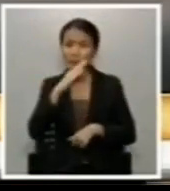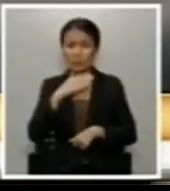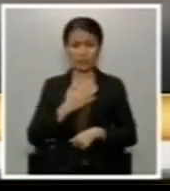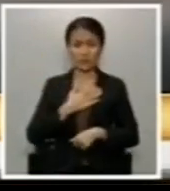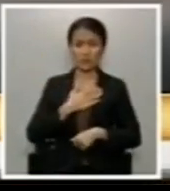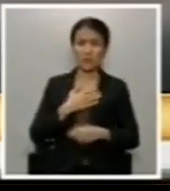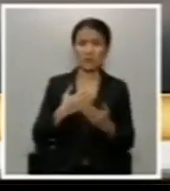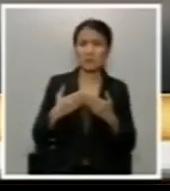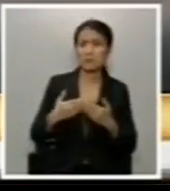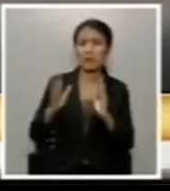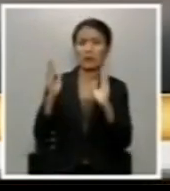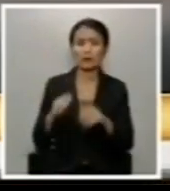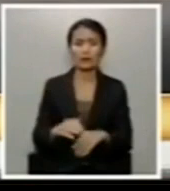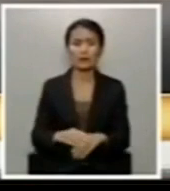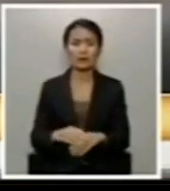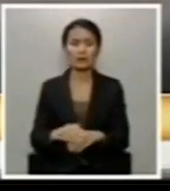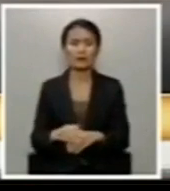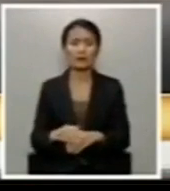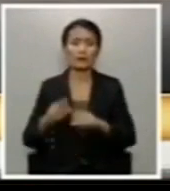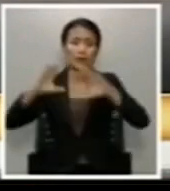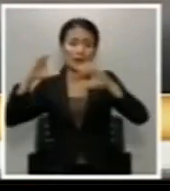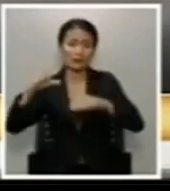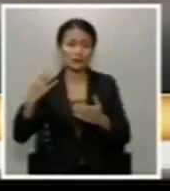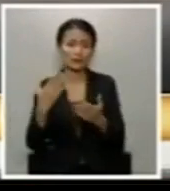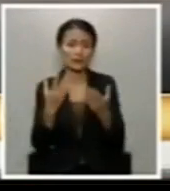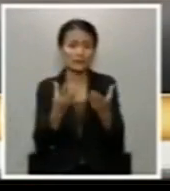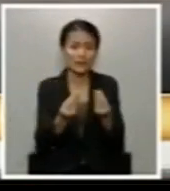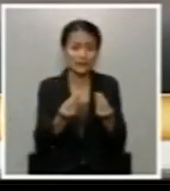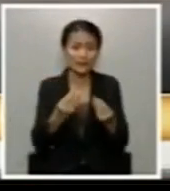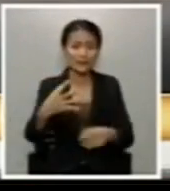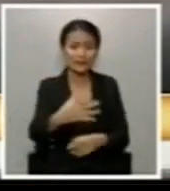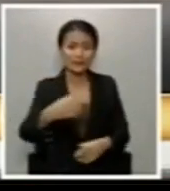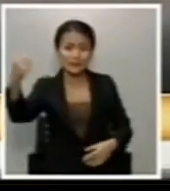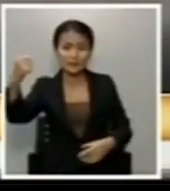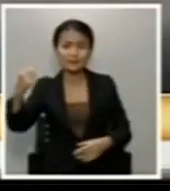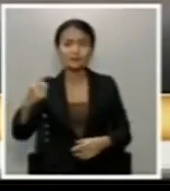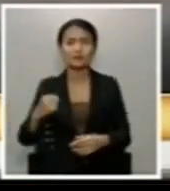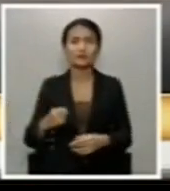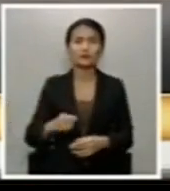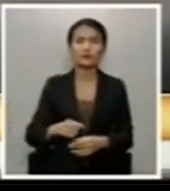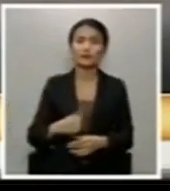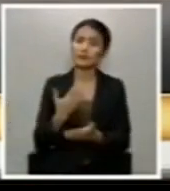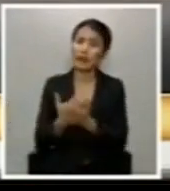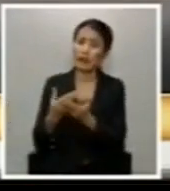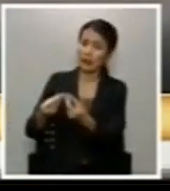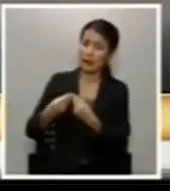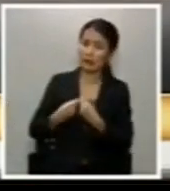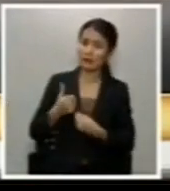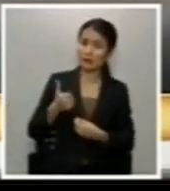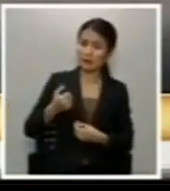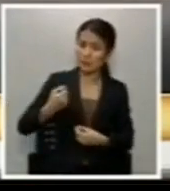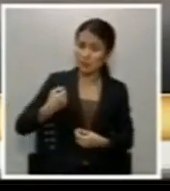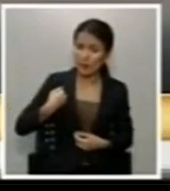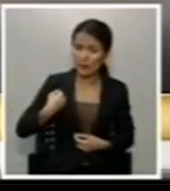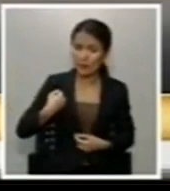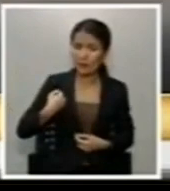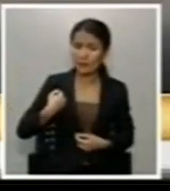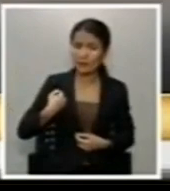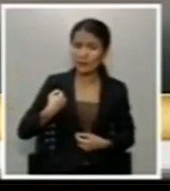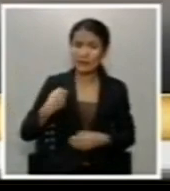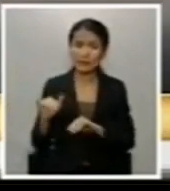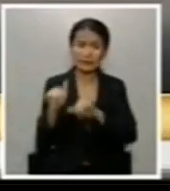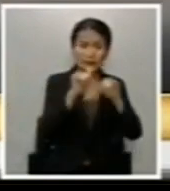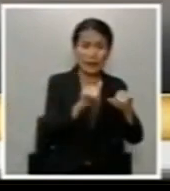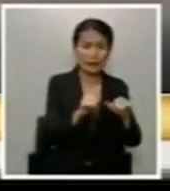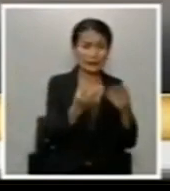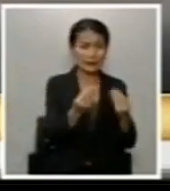ฉันตอบคำถามกับชาวบ้านไม่ได้ว่าคลองไทยจะมาเมื่อไหร่ยังไงทุกคนมีภาพฝันที่ดีแต่ดิฉันก็มีความกังวลท่าน